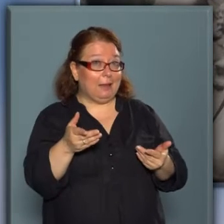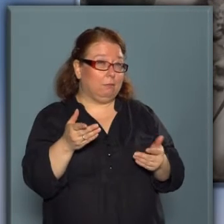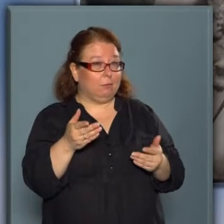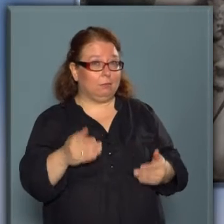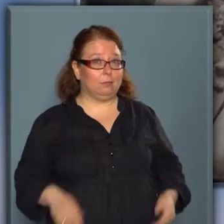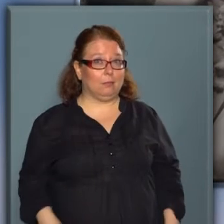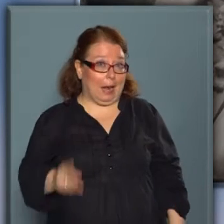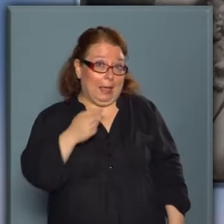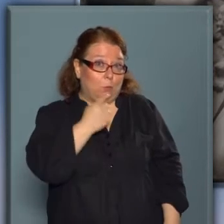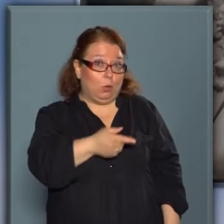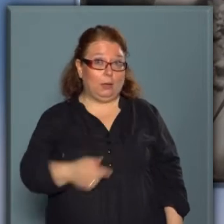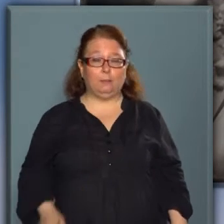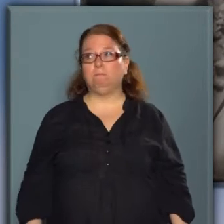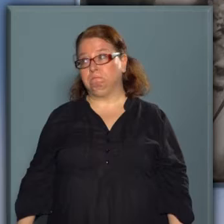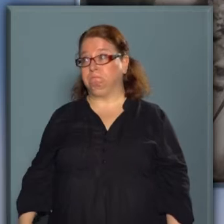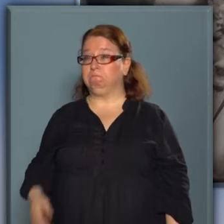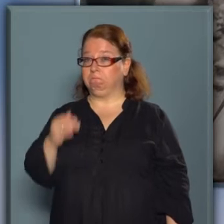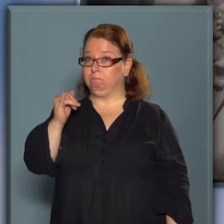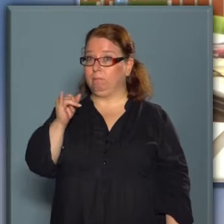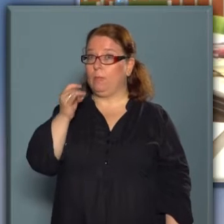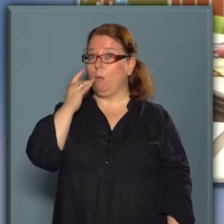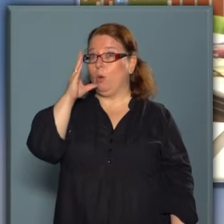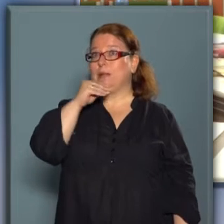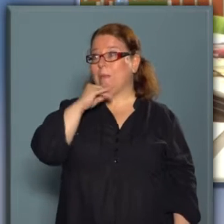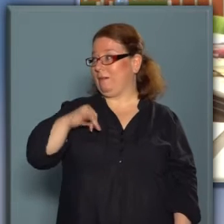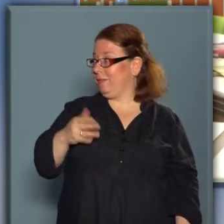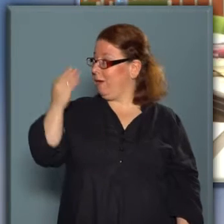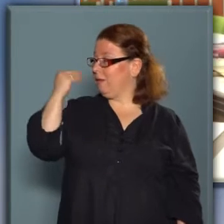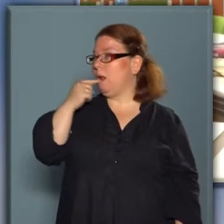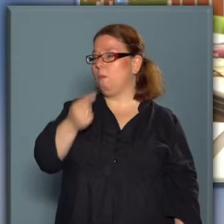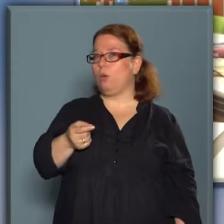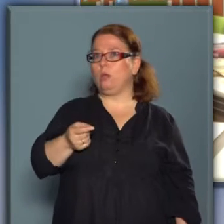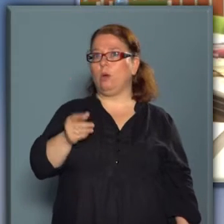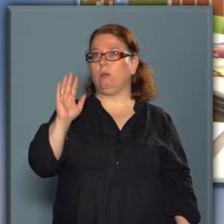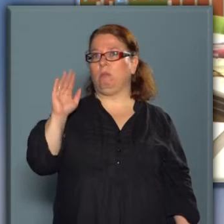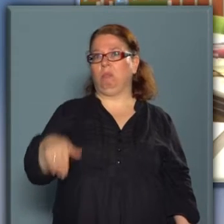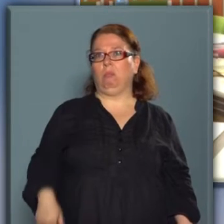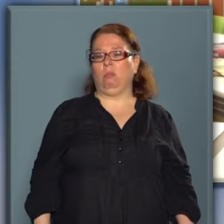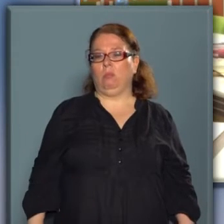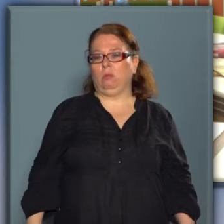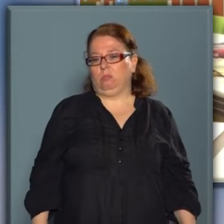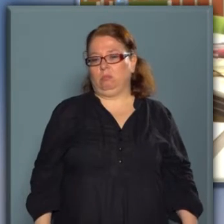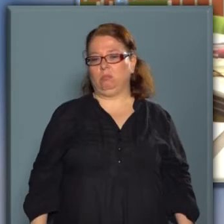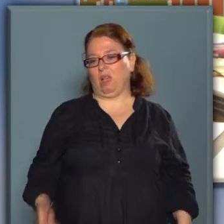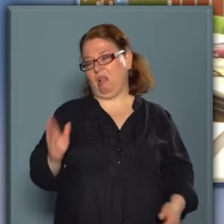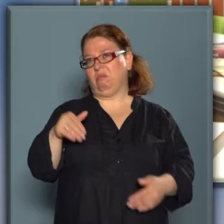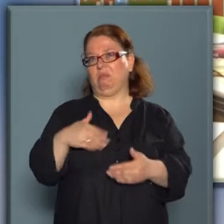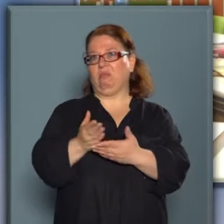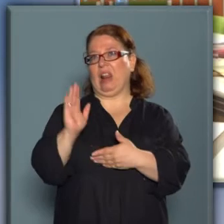bizonyos szempontból, mondhatjuk ezt? Hát igen, mikor az ember fiatal, akkor azt mondja, hogy